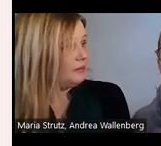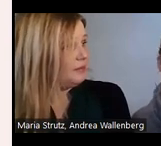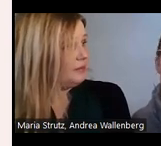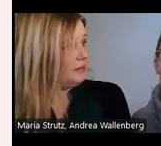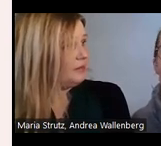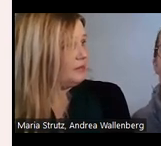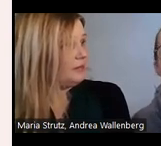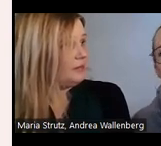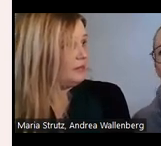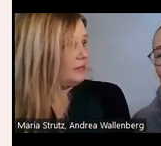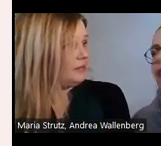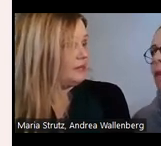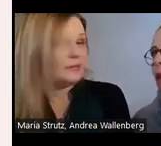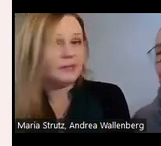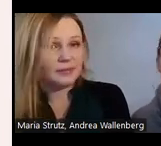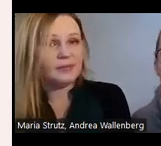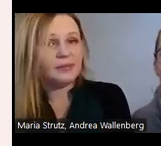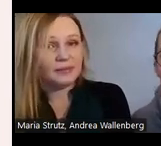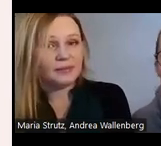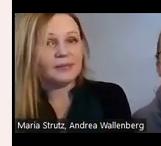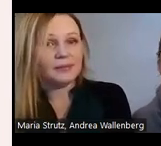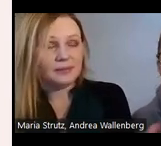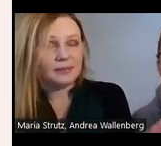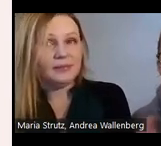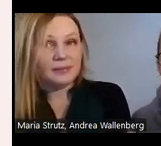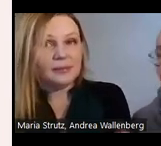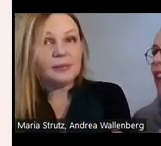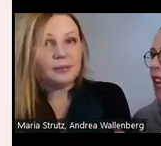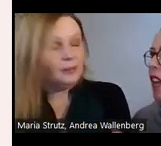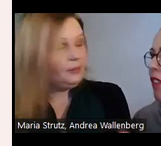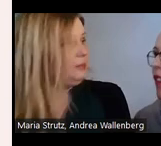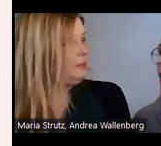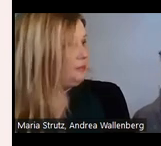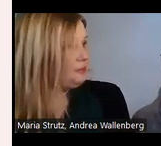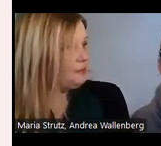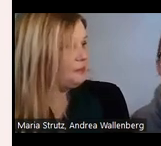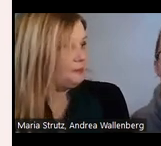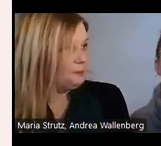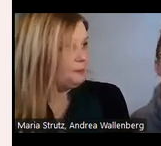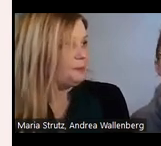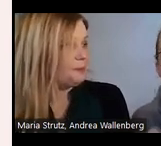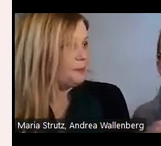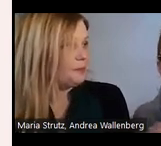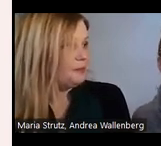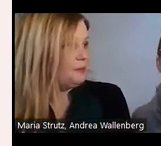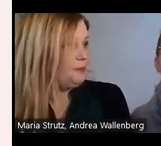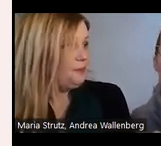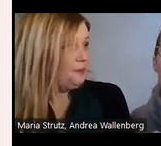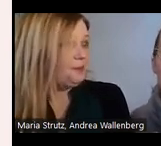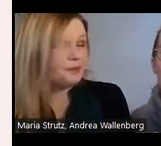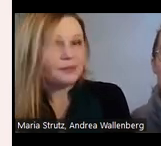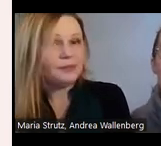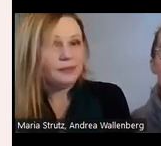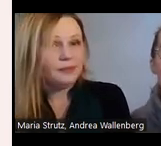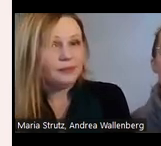vara den som hämtar matvagnen, men man behöver inte prata så mycket om vad saker heter, glas och tallrik och bestick, men man kan ändå få vara